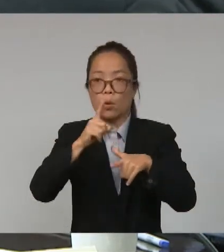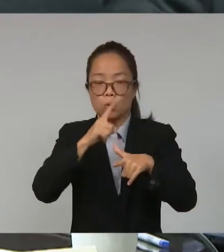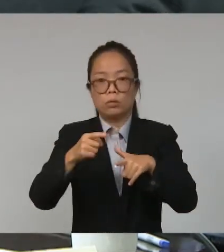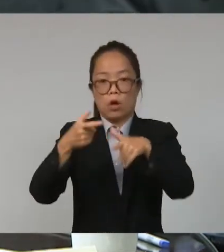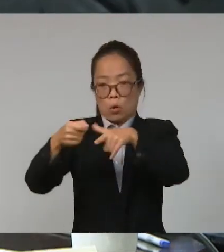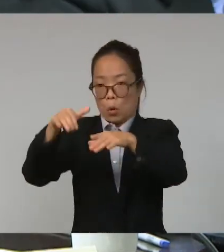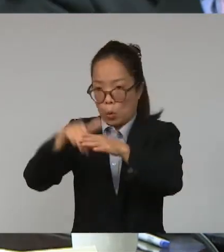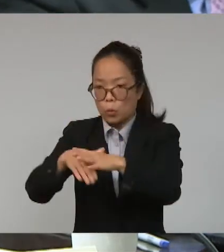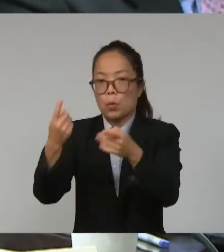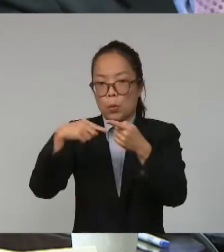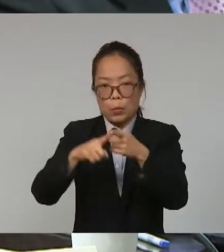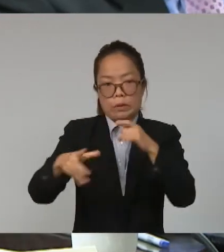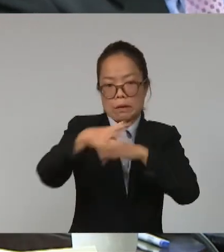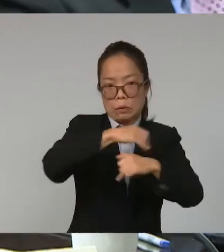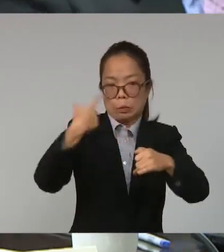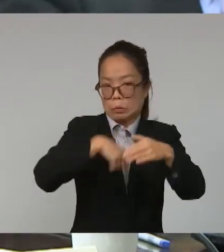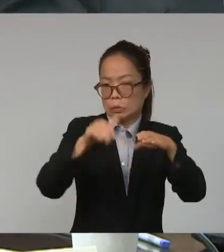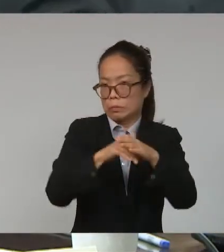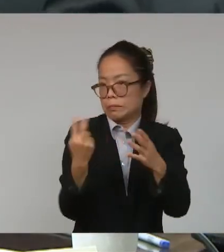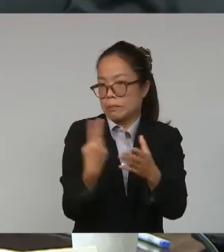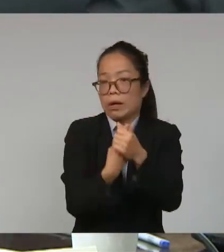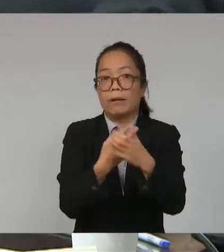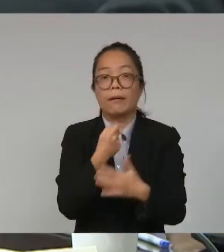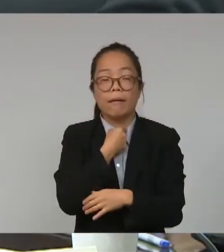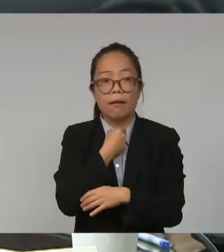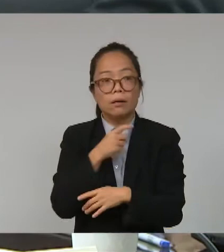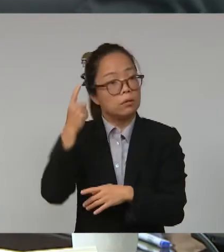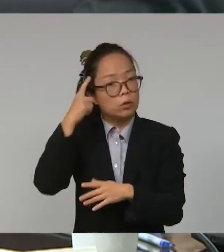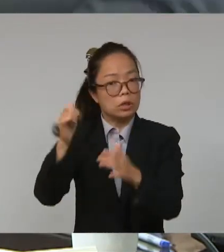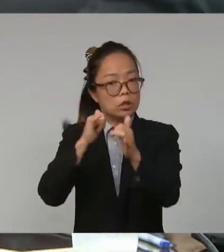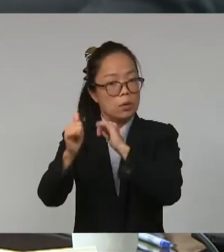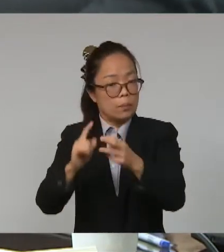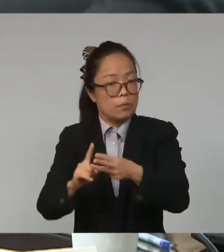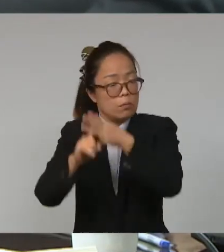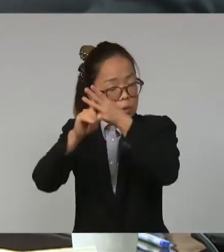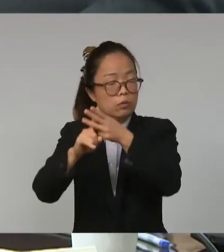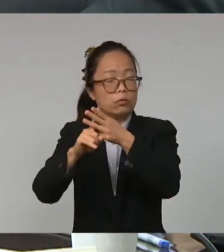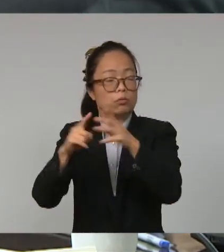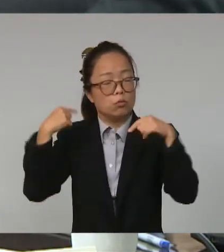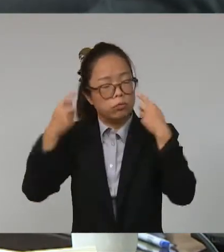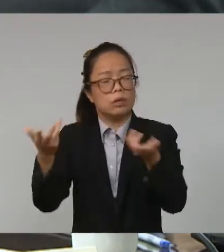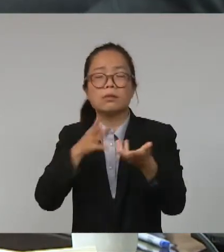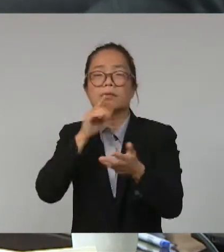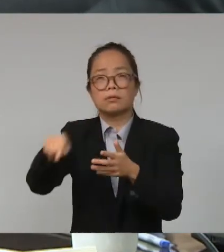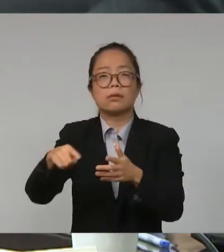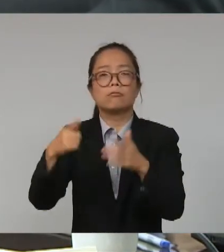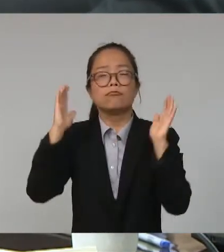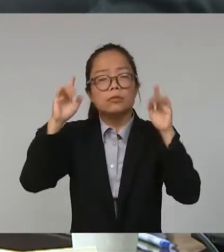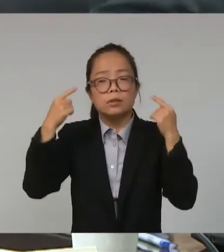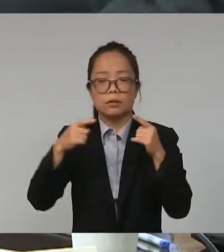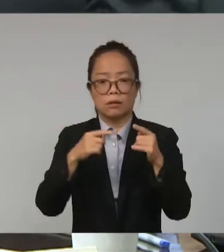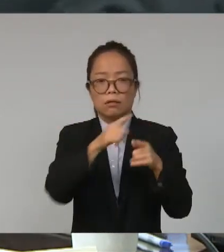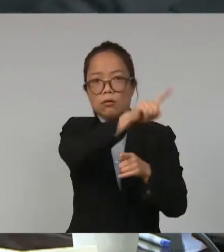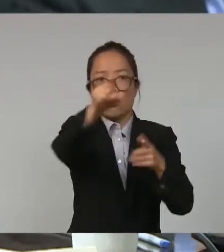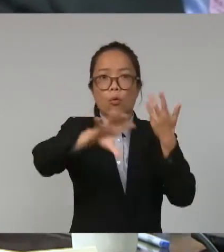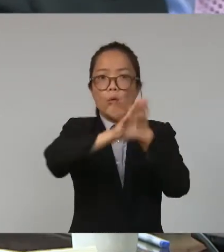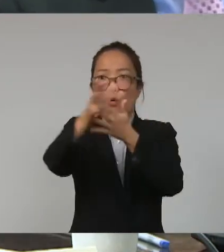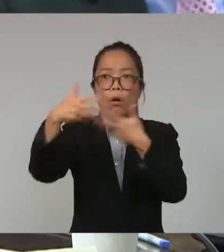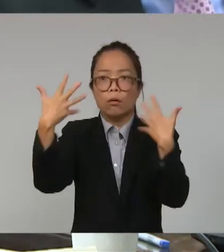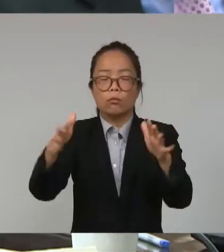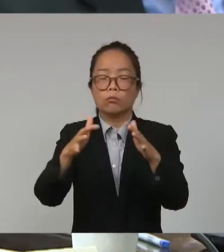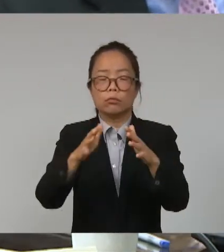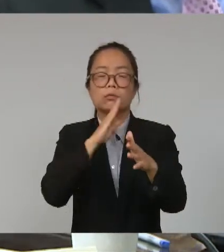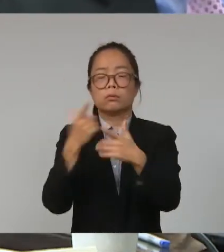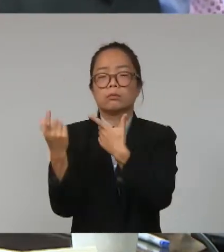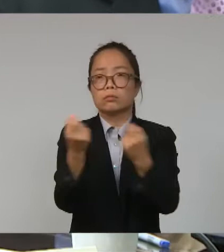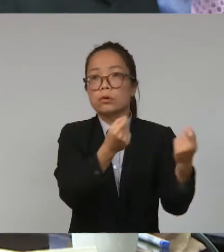投应该绑大选，认为这个是民主的常态，也是多数民主国家的做法，而且可